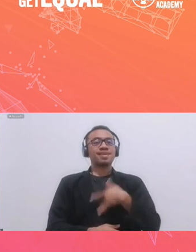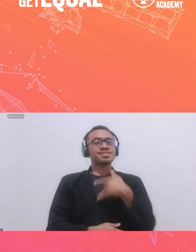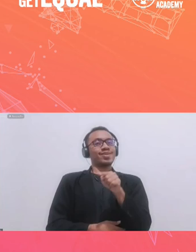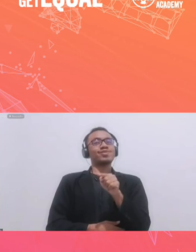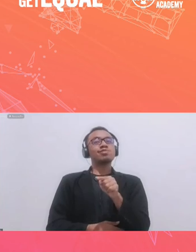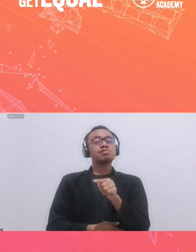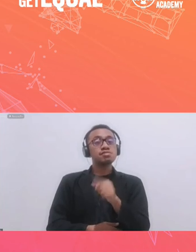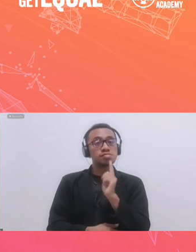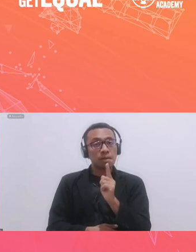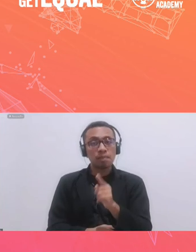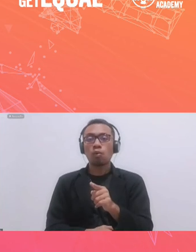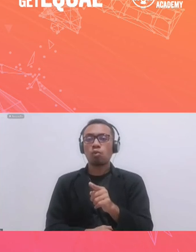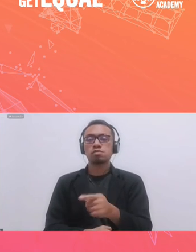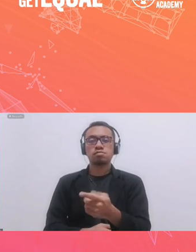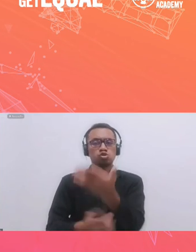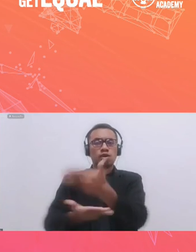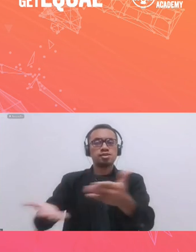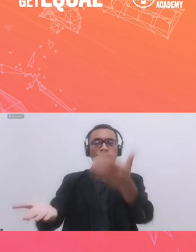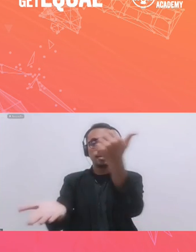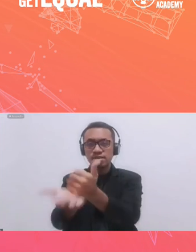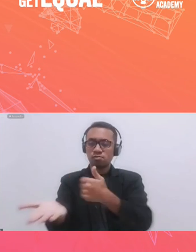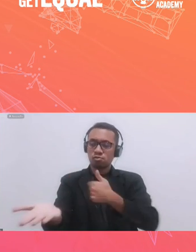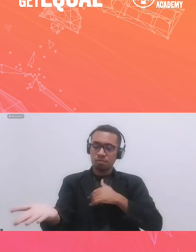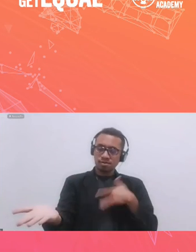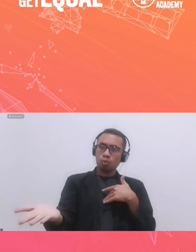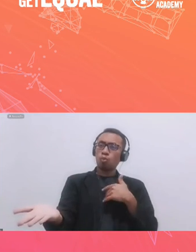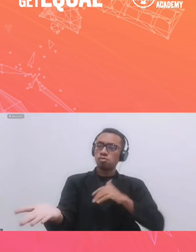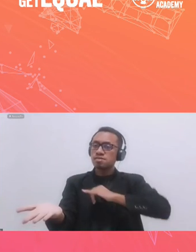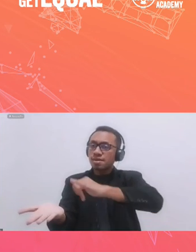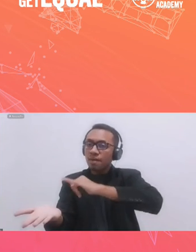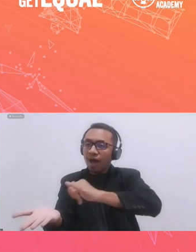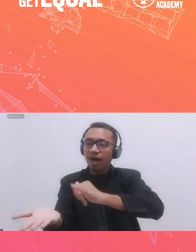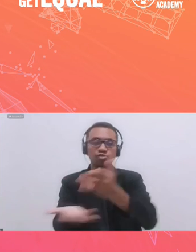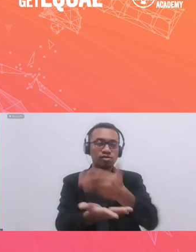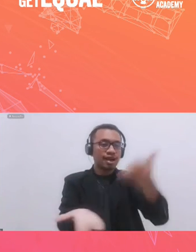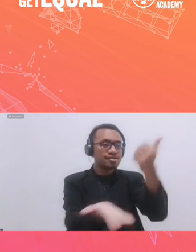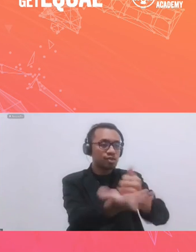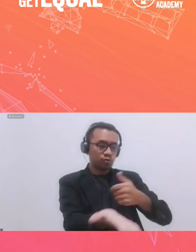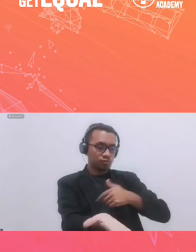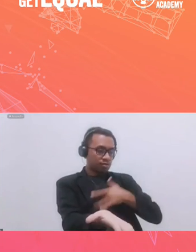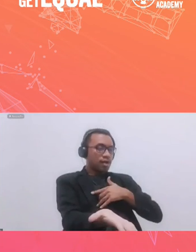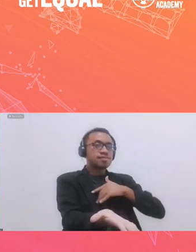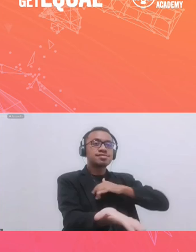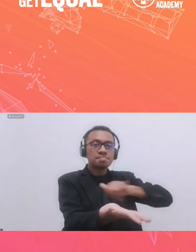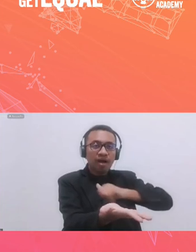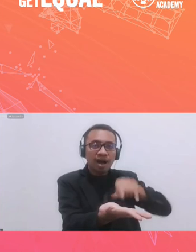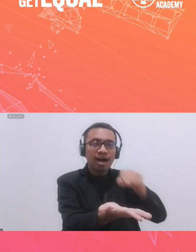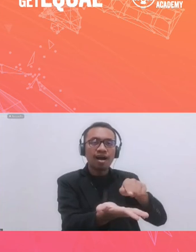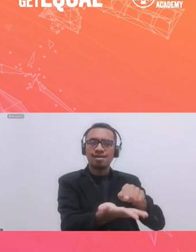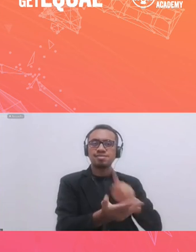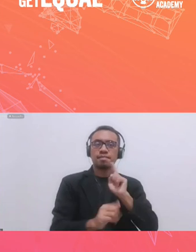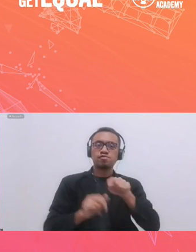oh ini memang benar-benar terjadi kayak gitu. Jadi kayak salah satu contoh yang menurut aku tuh cocok banget dengan survei kita adalah di mana survei kita